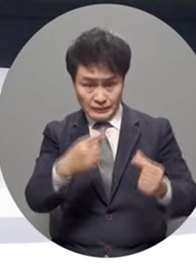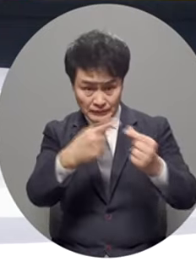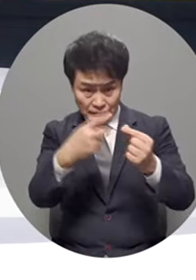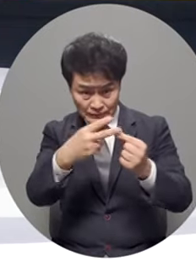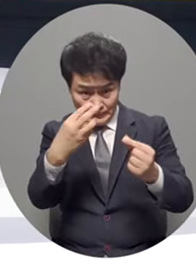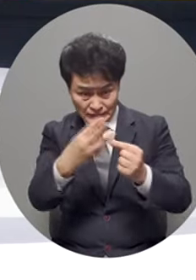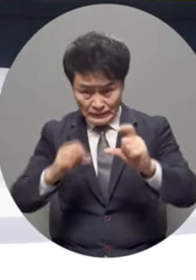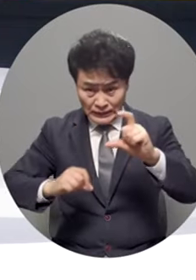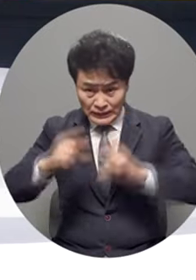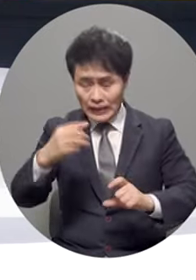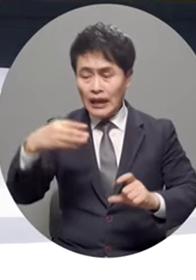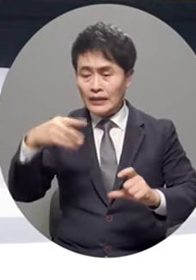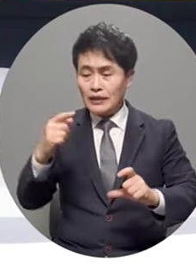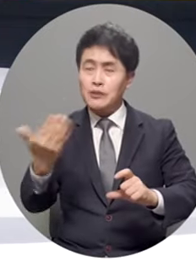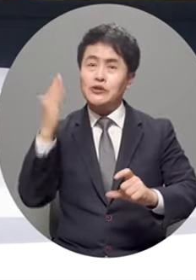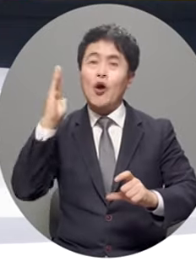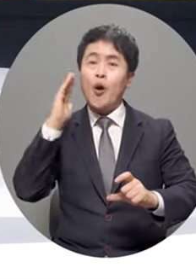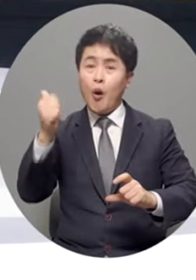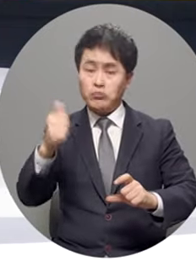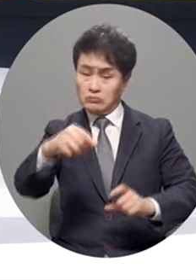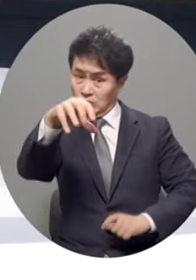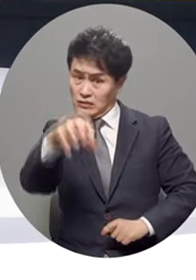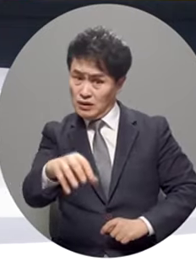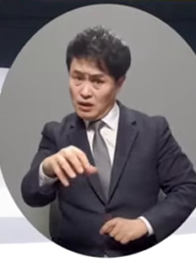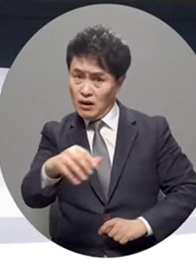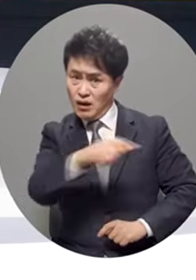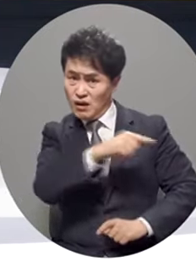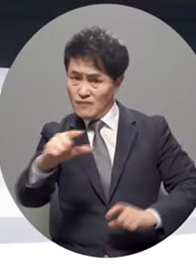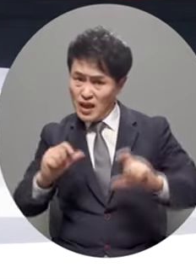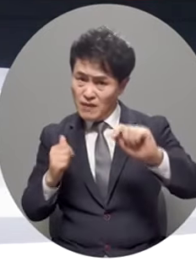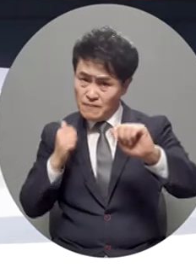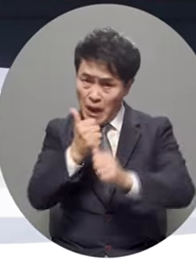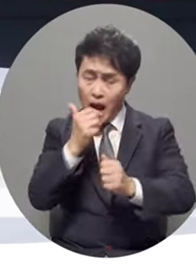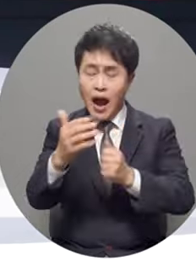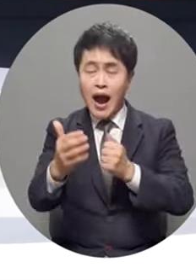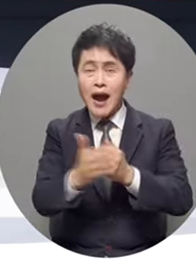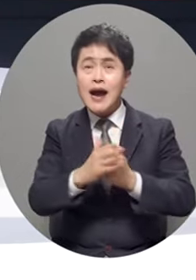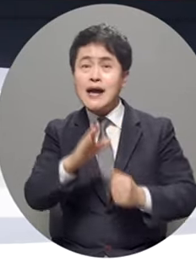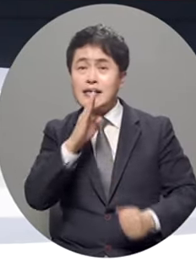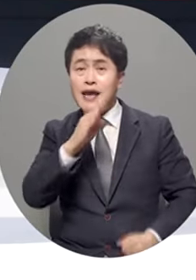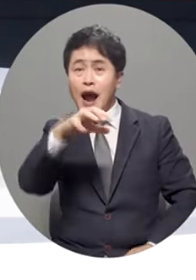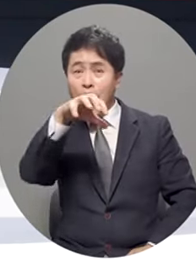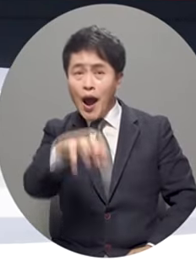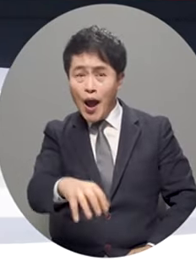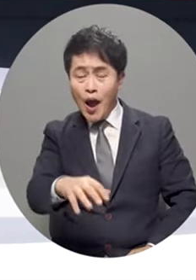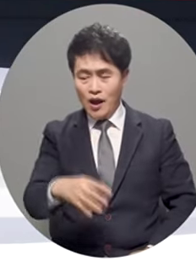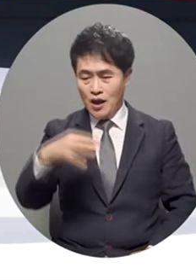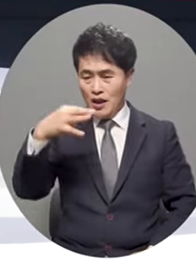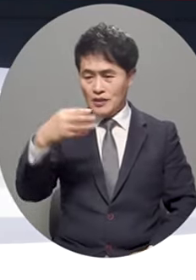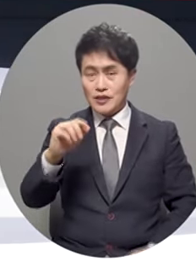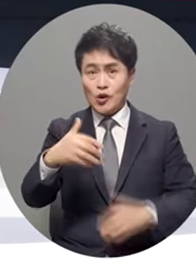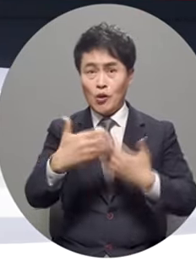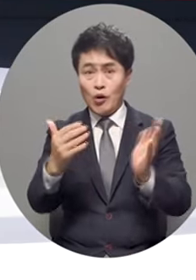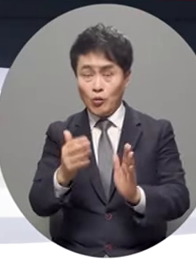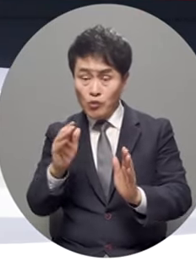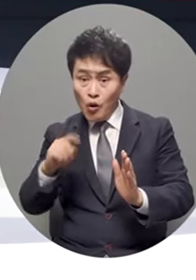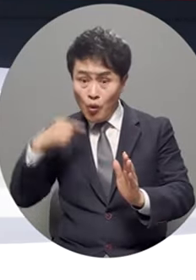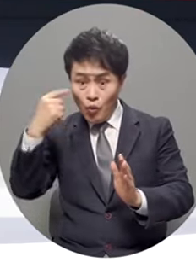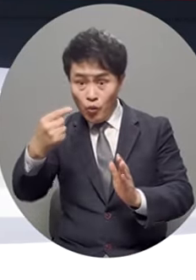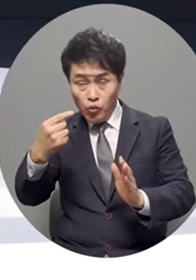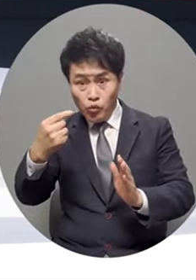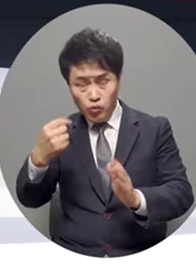압도적으로 승리한 트럼프 전 대통령이 여기서도 대승을 거둘 경우 사실상 이곳 경선이 트럼프의 이른바 후보 대관식이